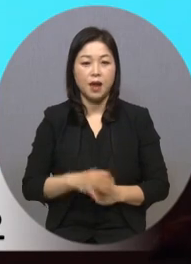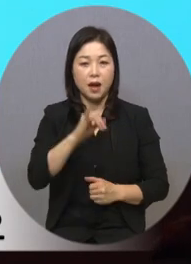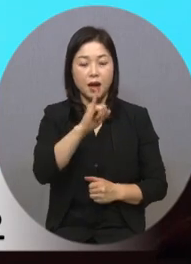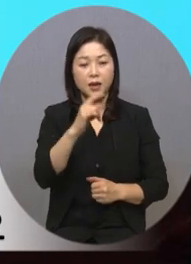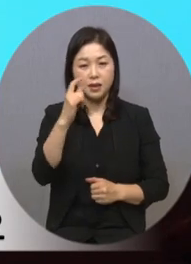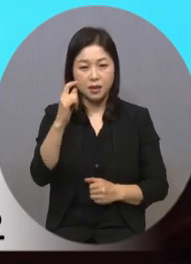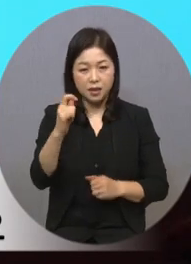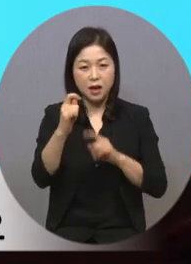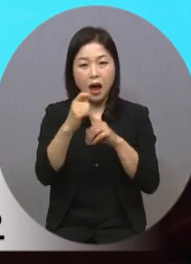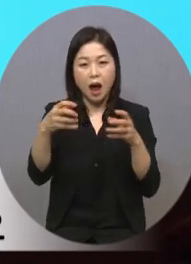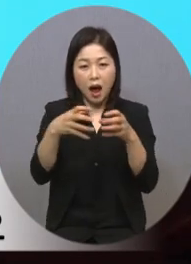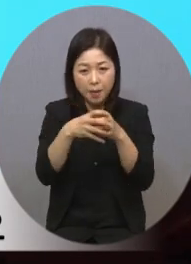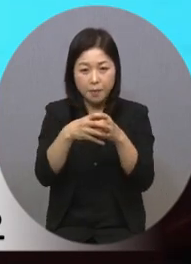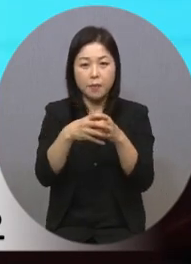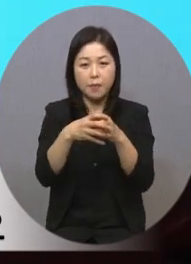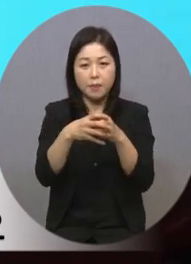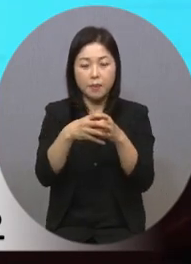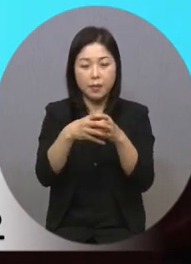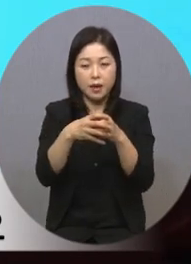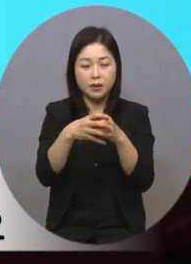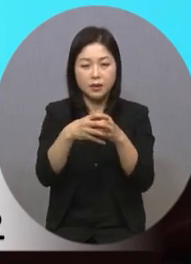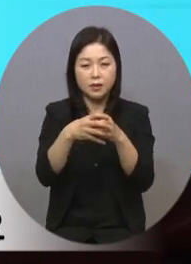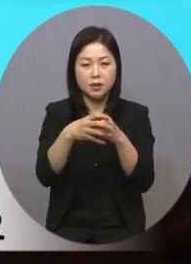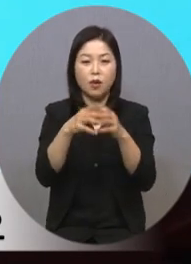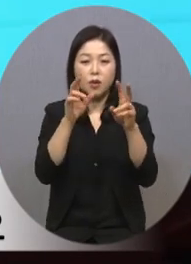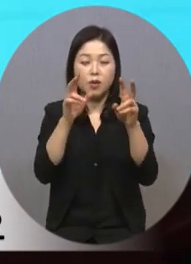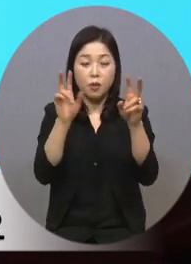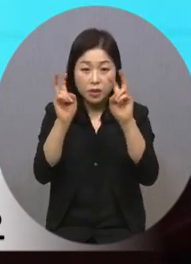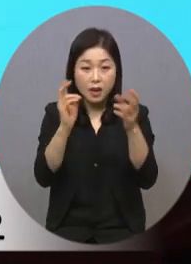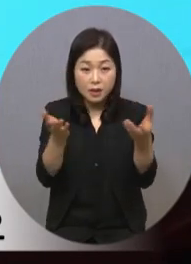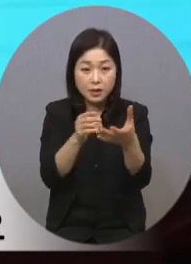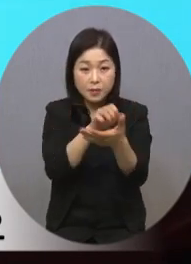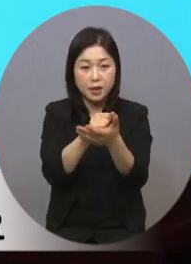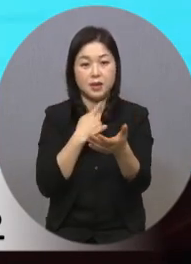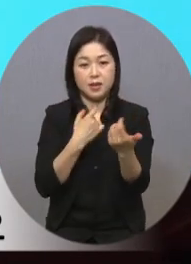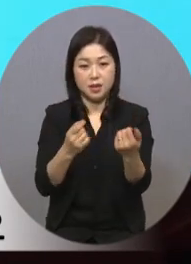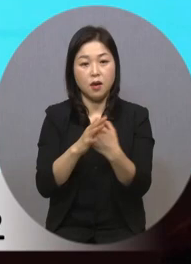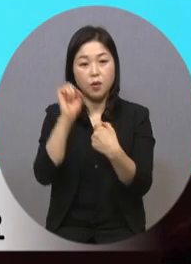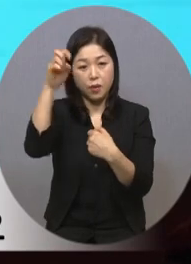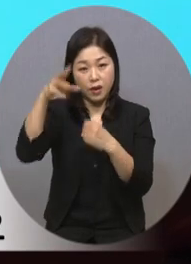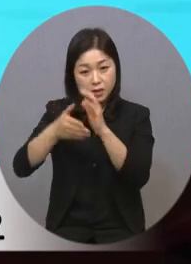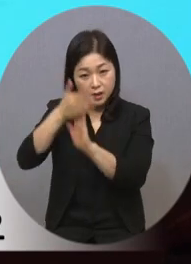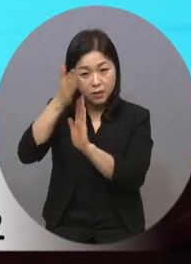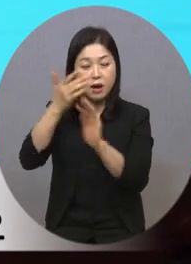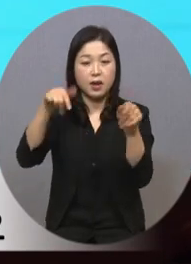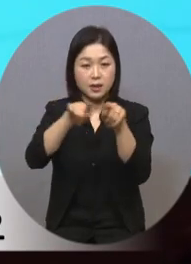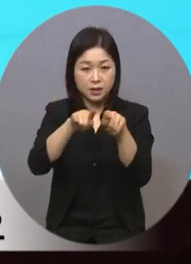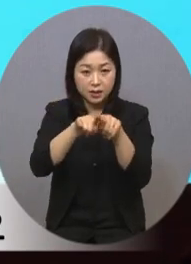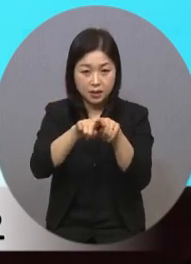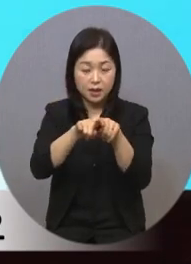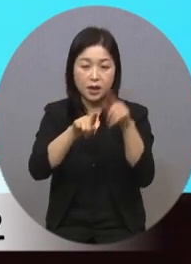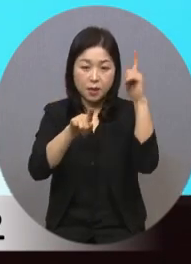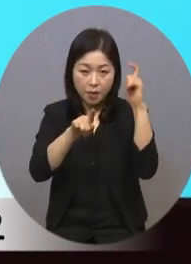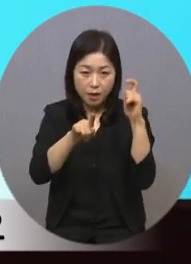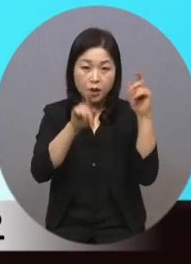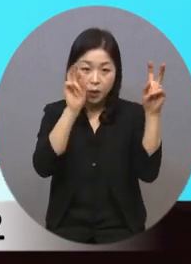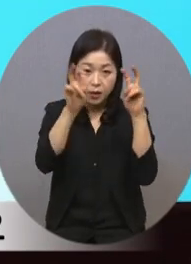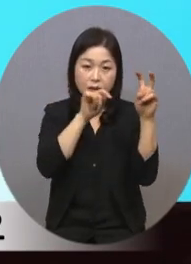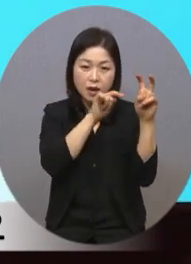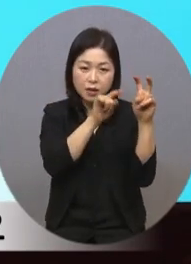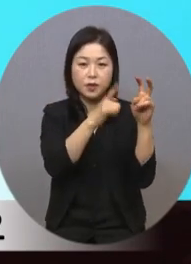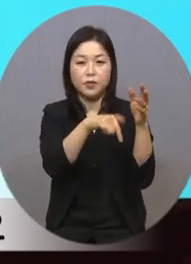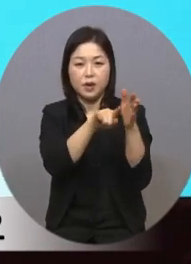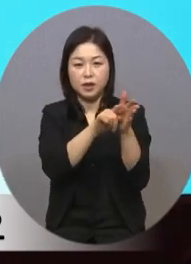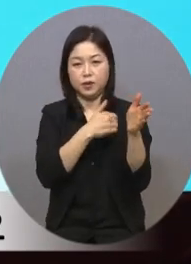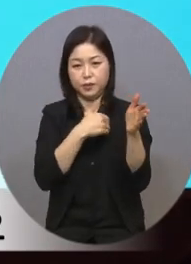컨텐츠 플러스를 유치했습니다. 저희들도 시와 함께 이런 것들에 대한 충분한